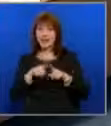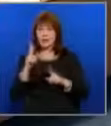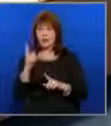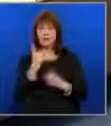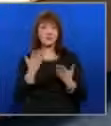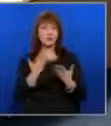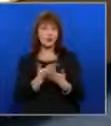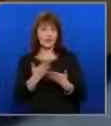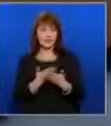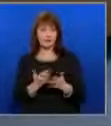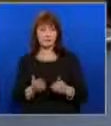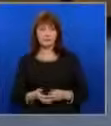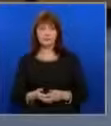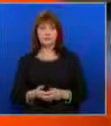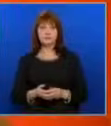четене.